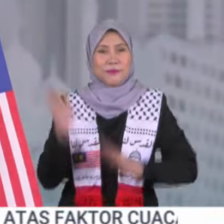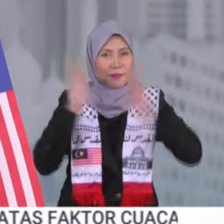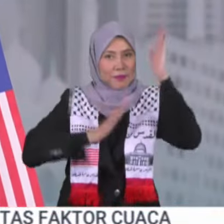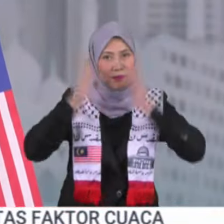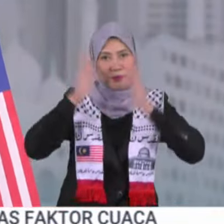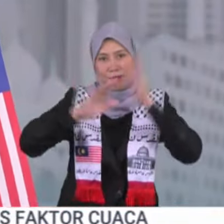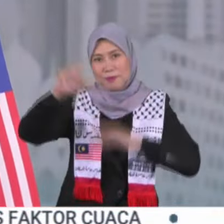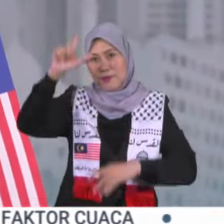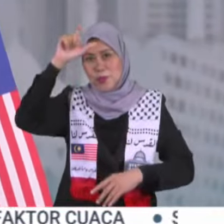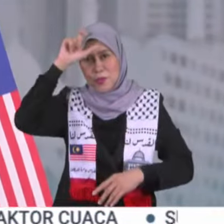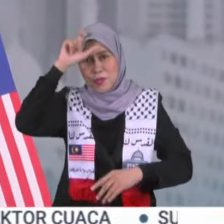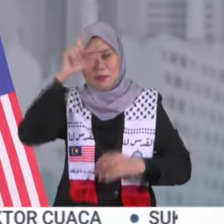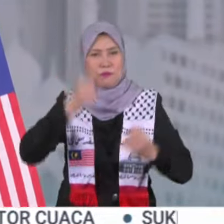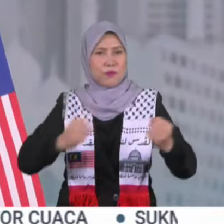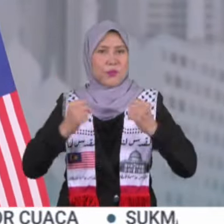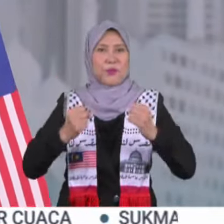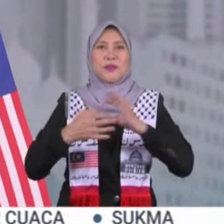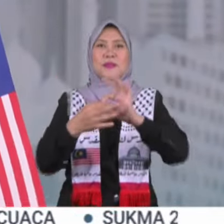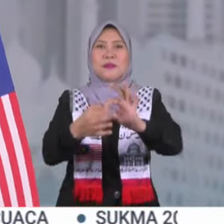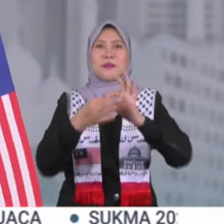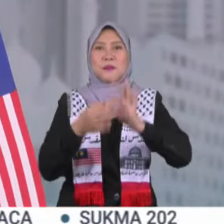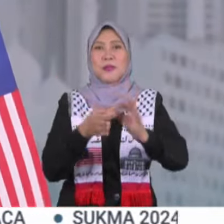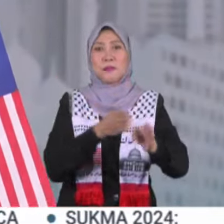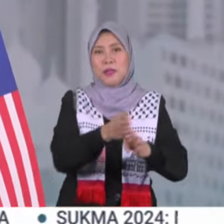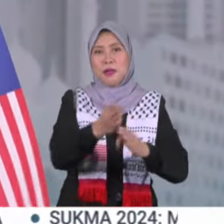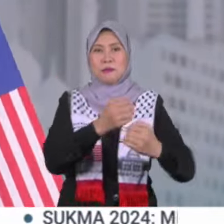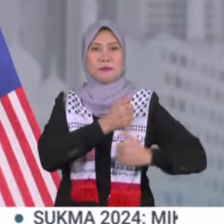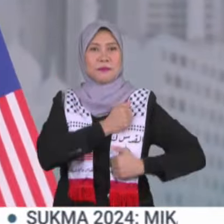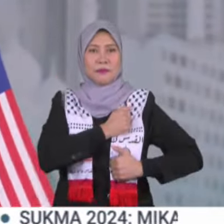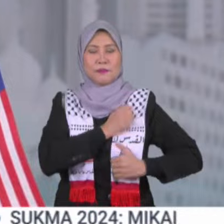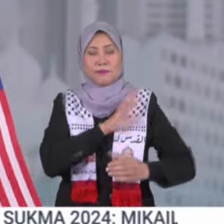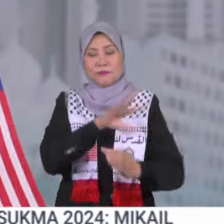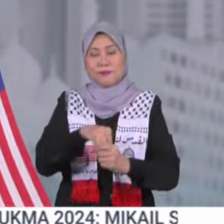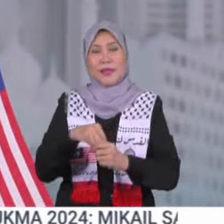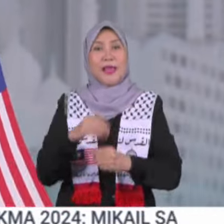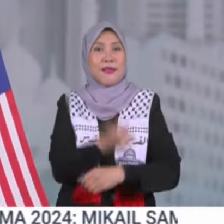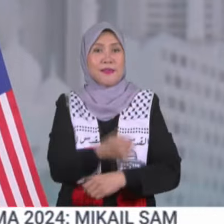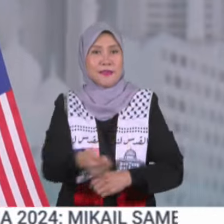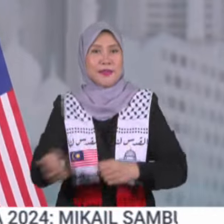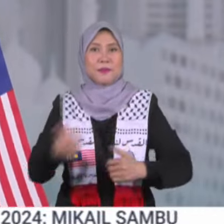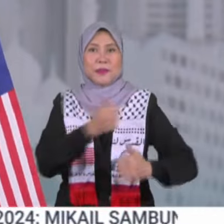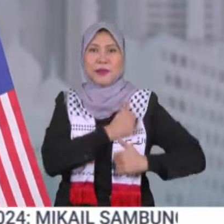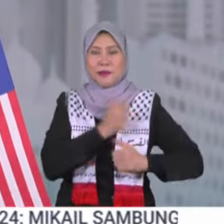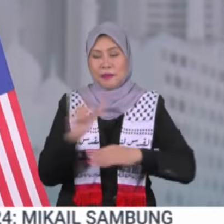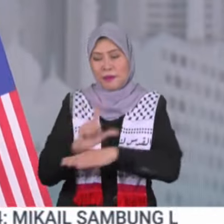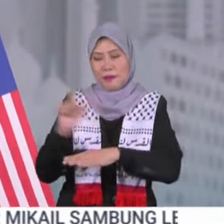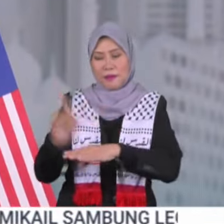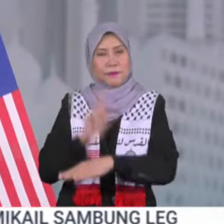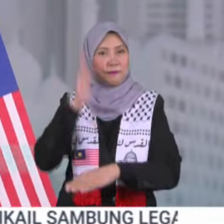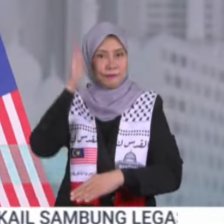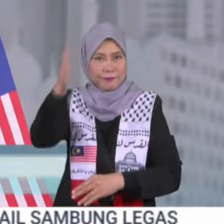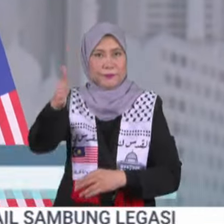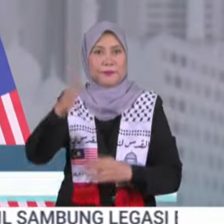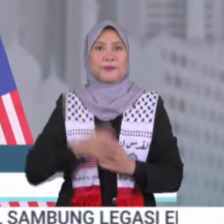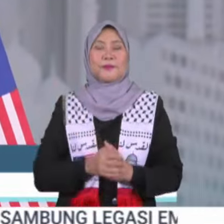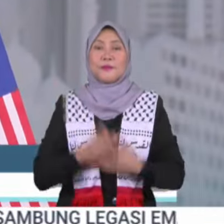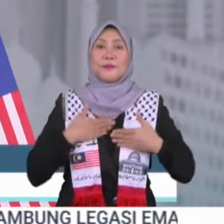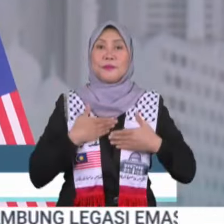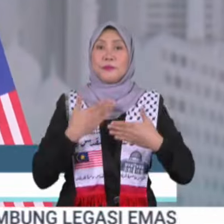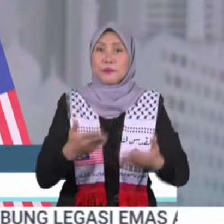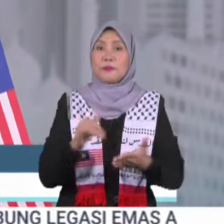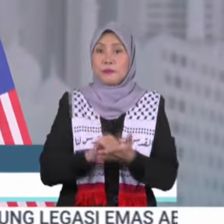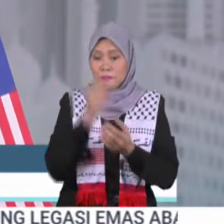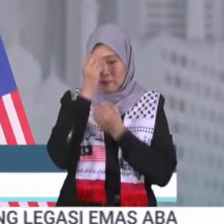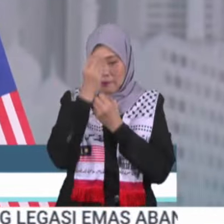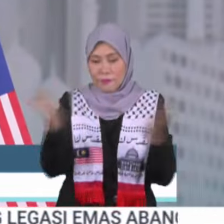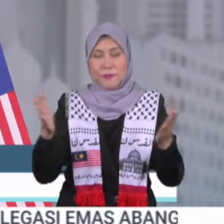Malaysia dan Turki sedia mengukuhkan lagi kerjasama dalam bidang pertahanan melibatkan aset pertahanan dan latihan masa hadapan. Komitmen itu dizahirkan